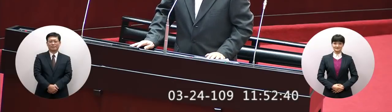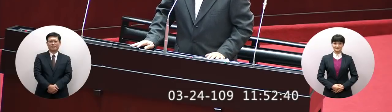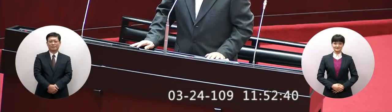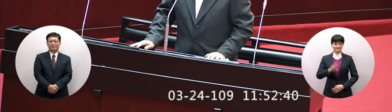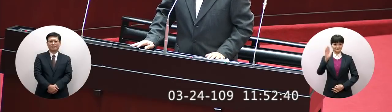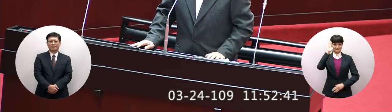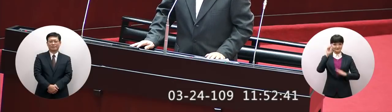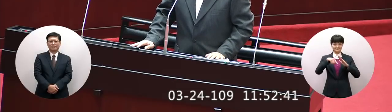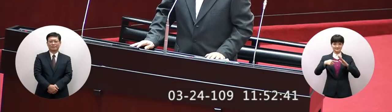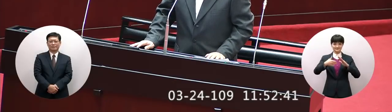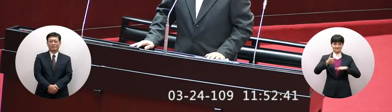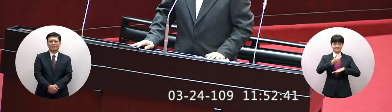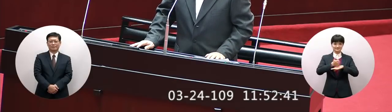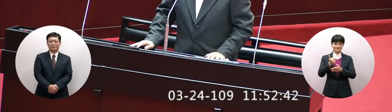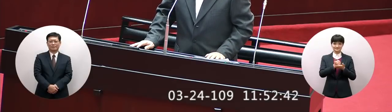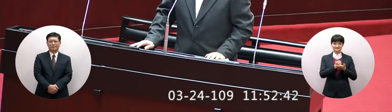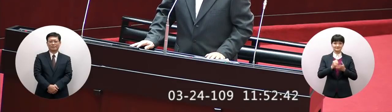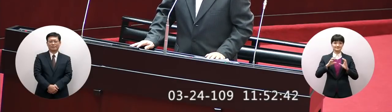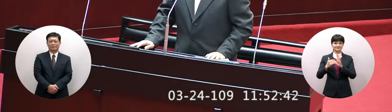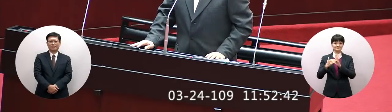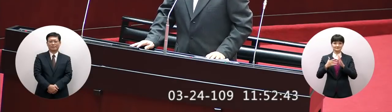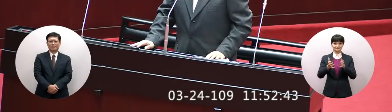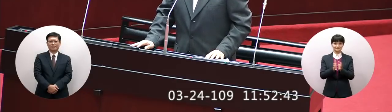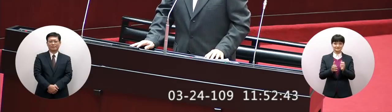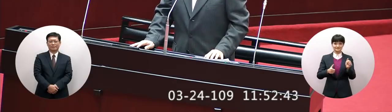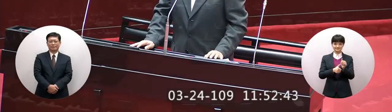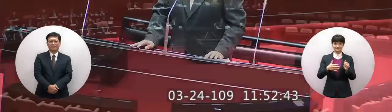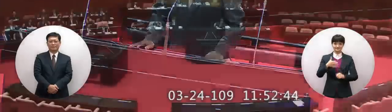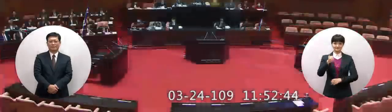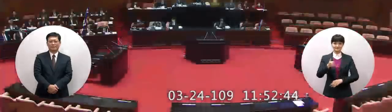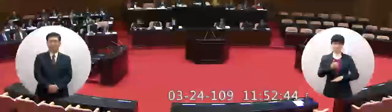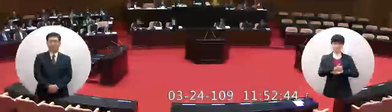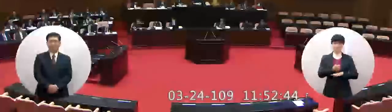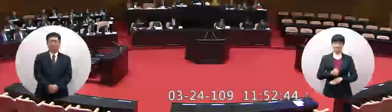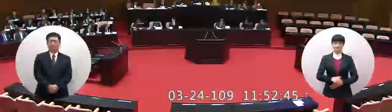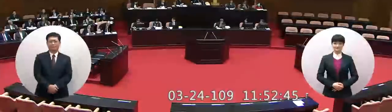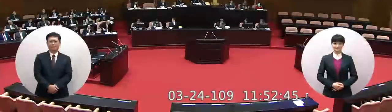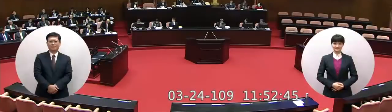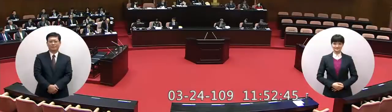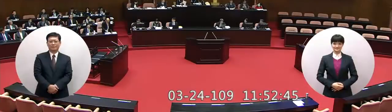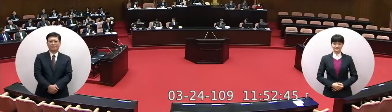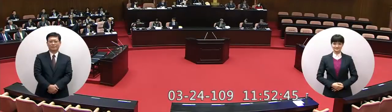有请苏院长，国防部副部长。 请国防部